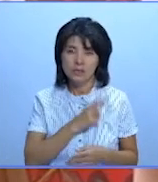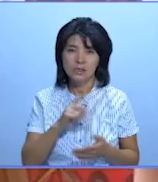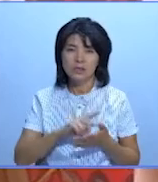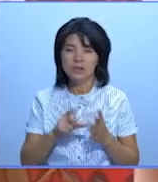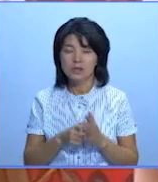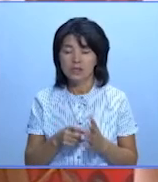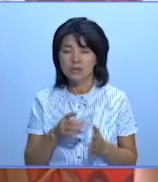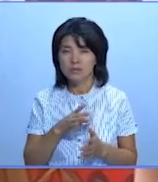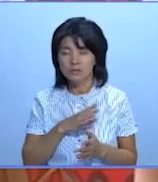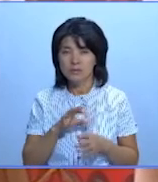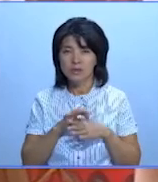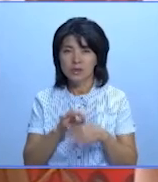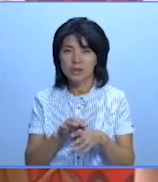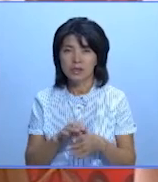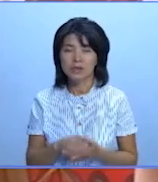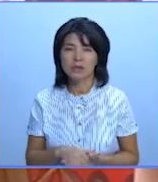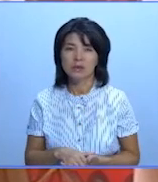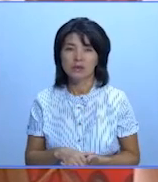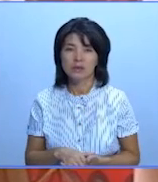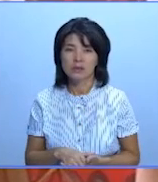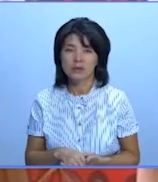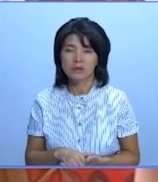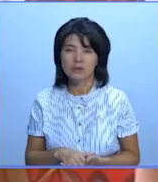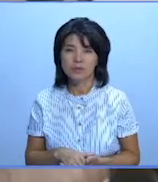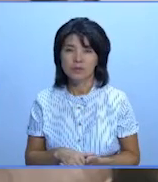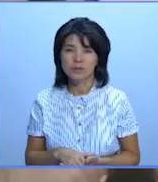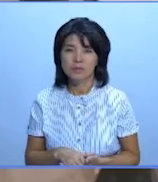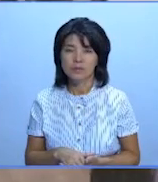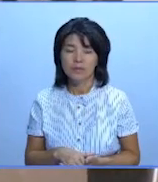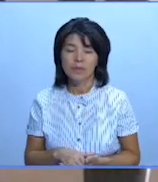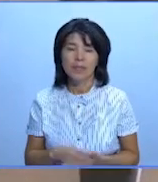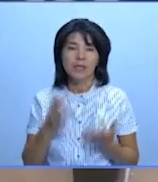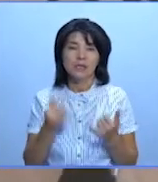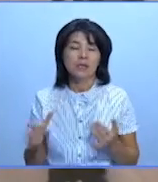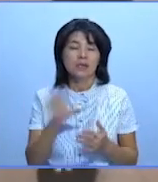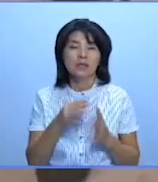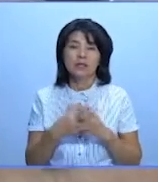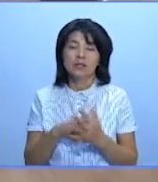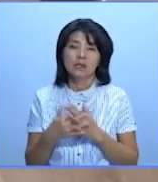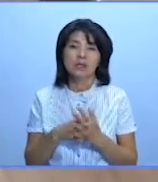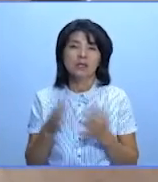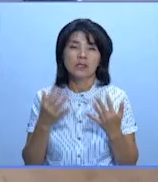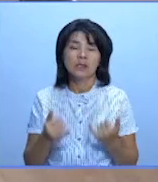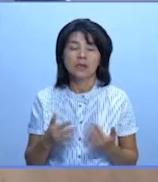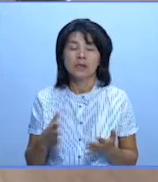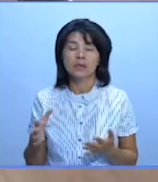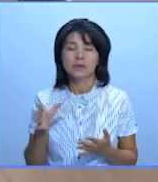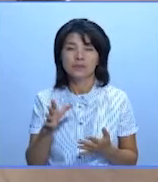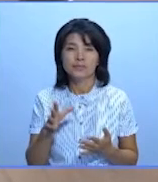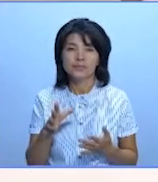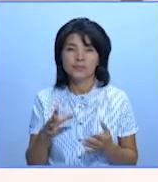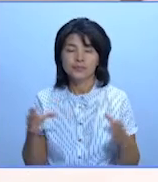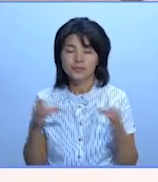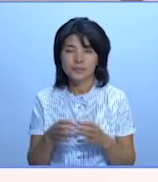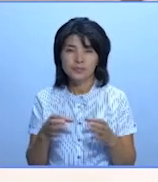өткіздік балармен бірге. Және проекттер жасадық. Ауданның барлық ауылдарында өнер мектебінің шағын топтары жұмыс